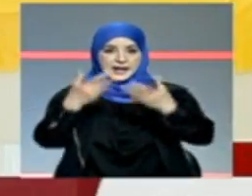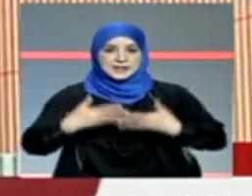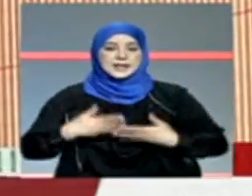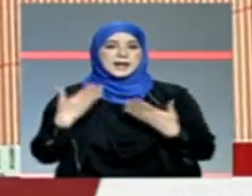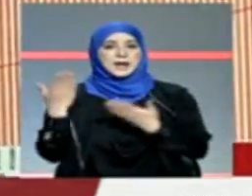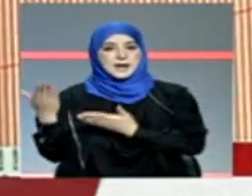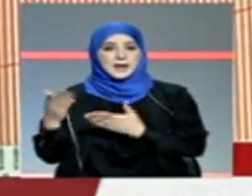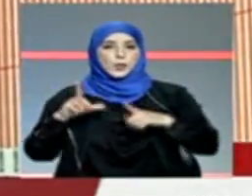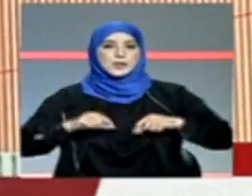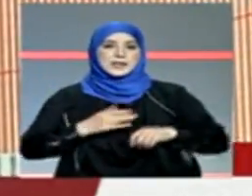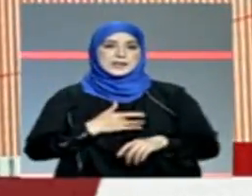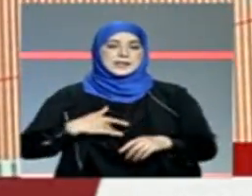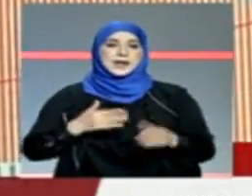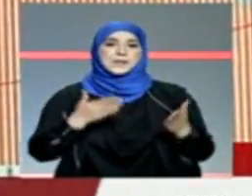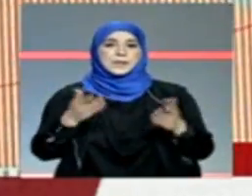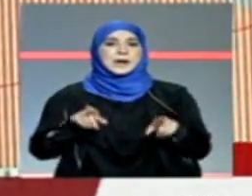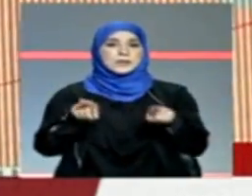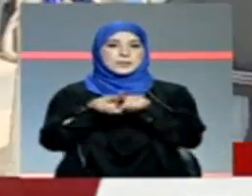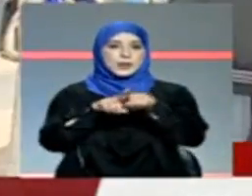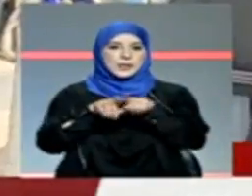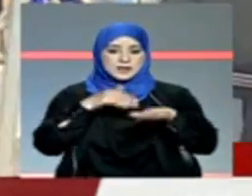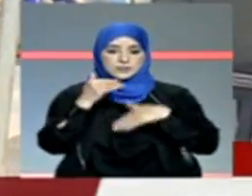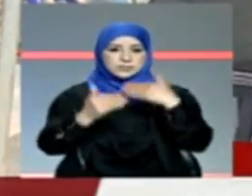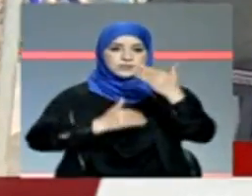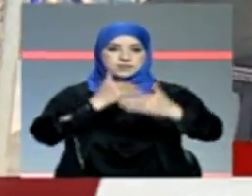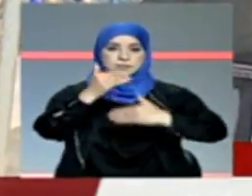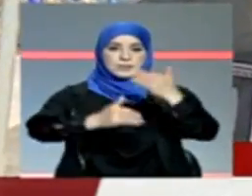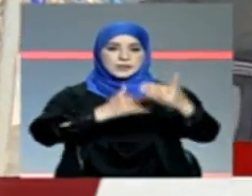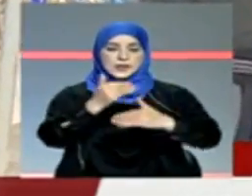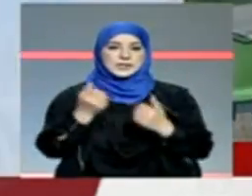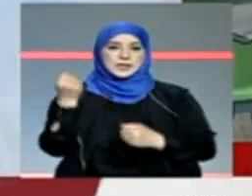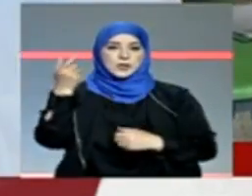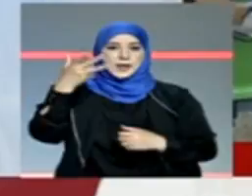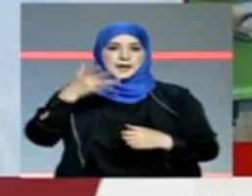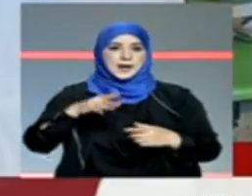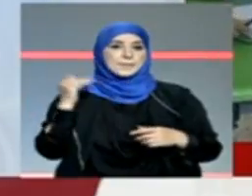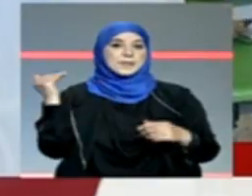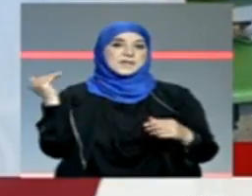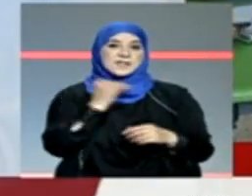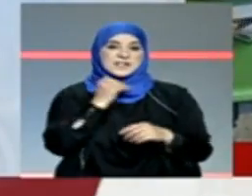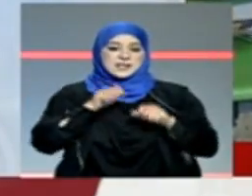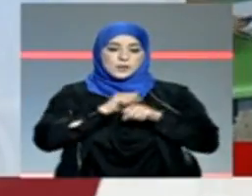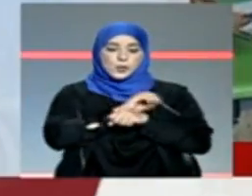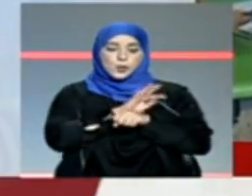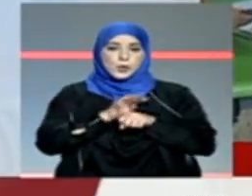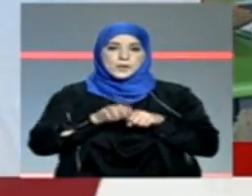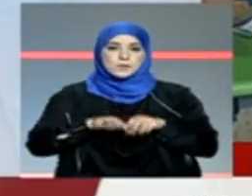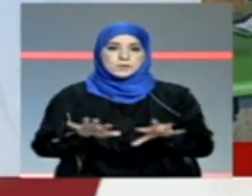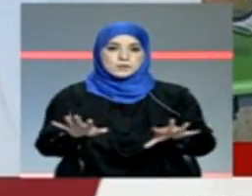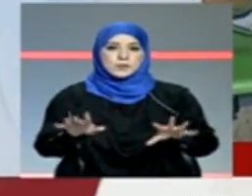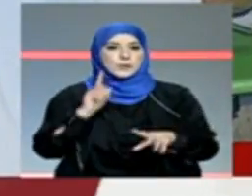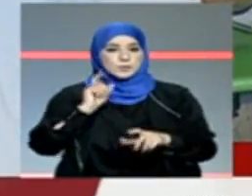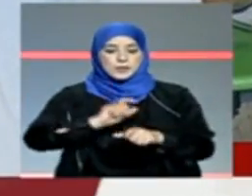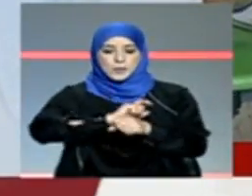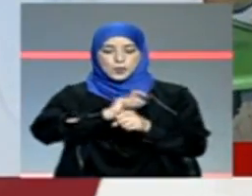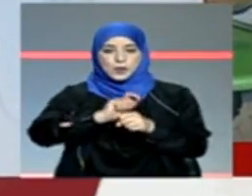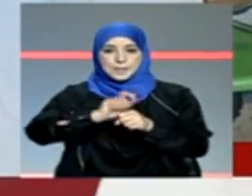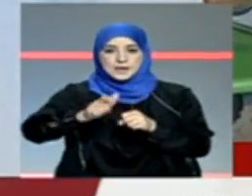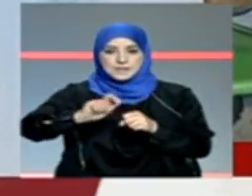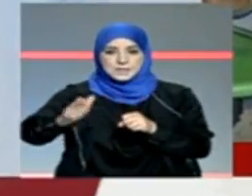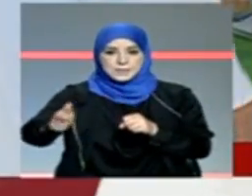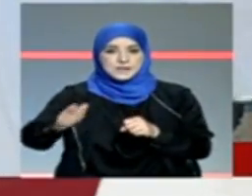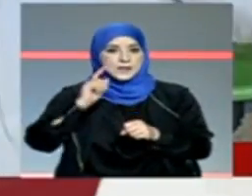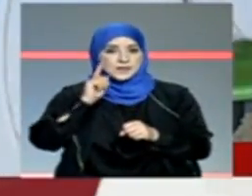لها. وتوازيا مع استمرار تصاعد سلم الأرقام جراء سرعة انتشار الفيروس التاجي وانتقال العدوى،